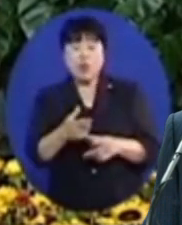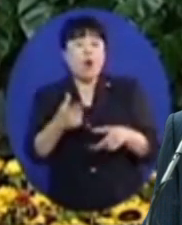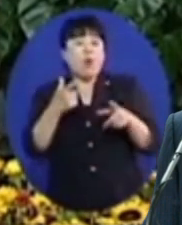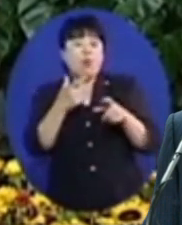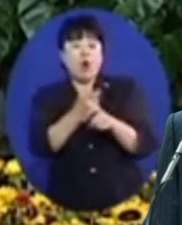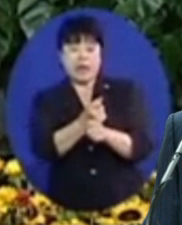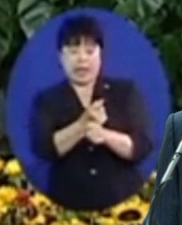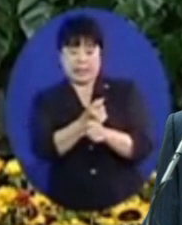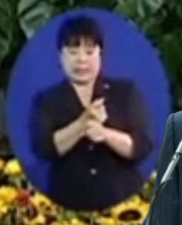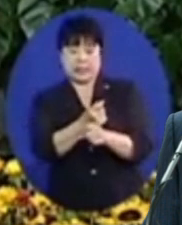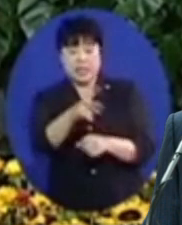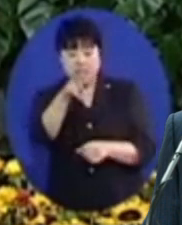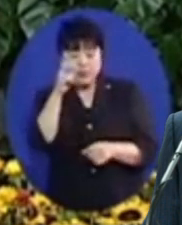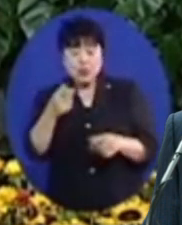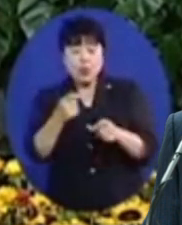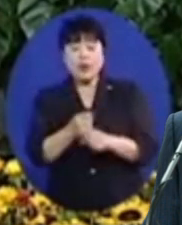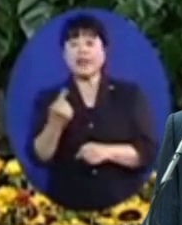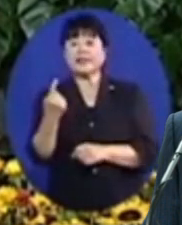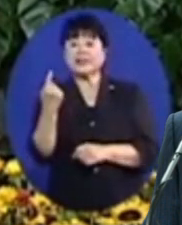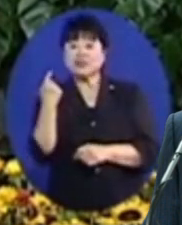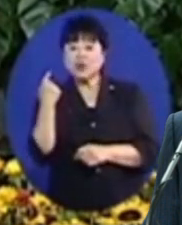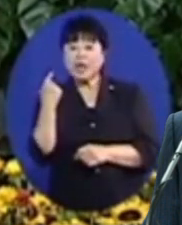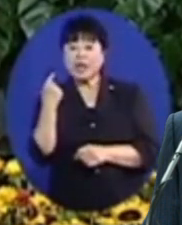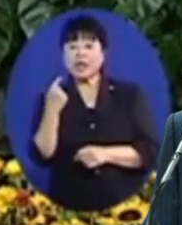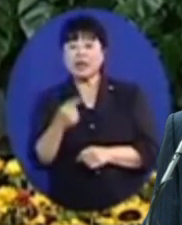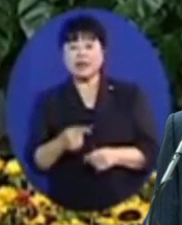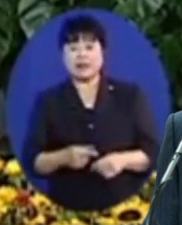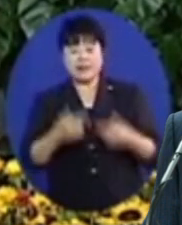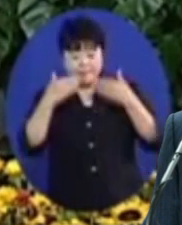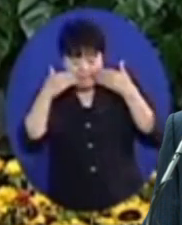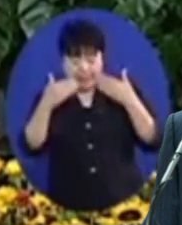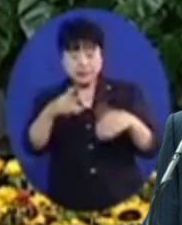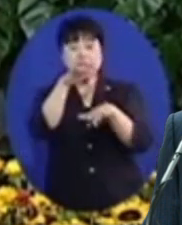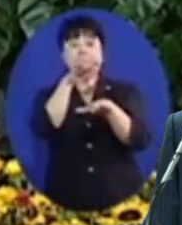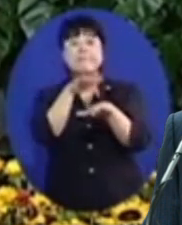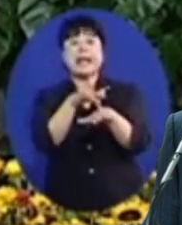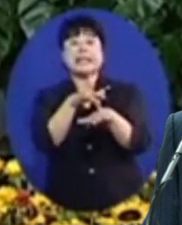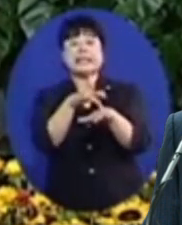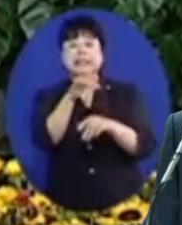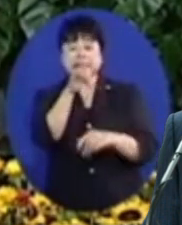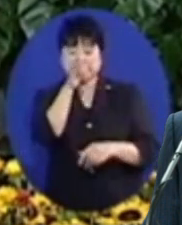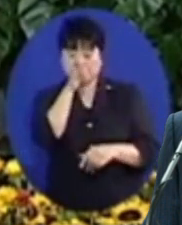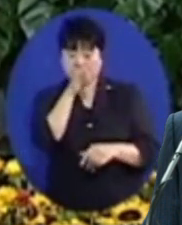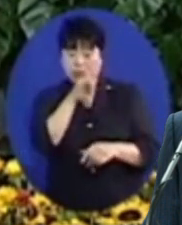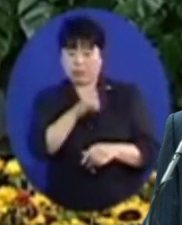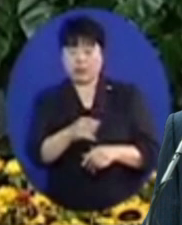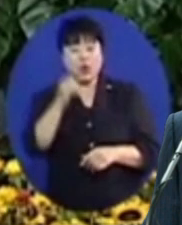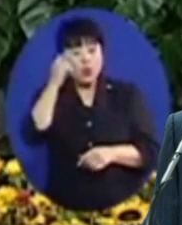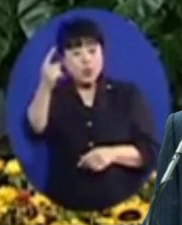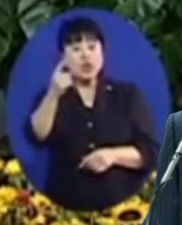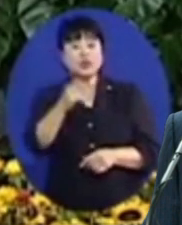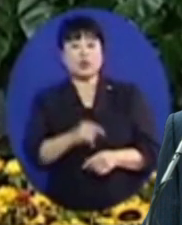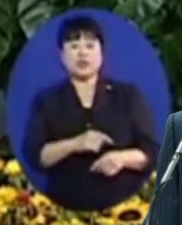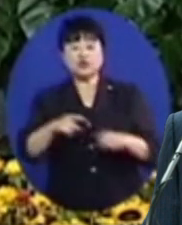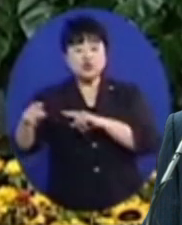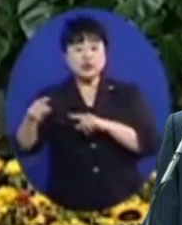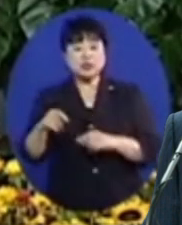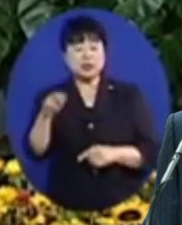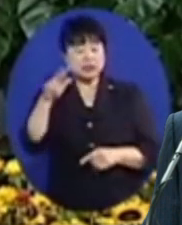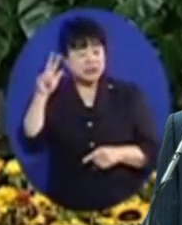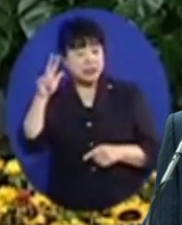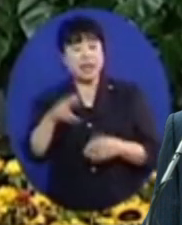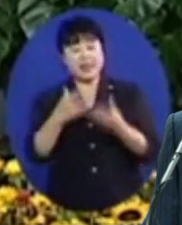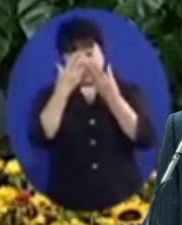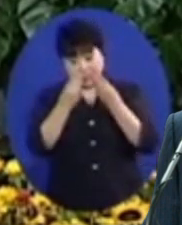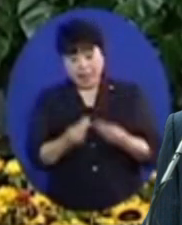있고 미움과 원한의 배후에는 반드시 마귀가 있습니다. 어떤 위대한 주의와 철학도 그